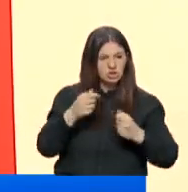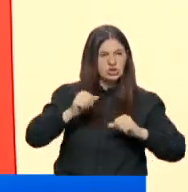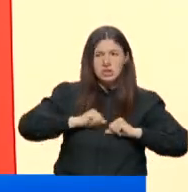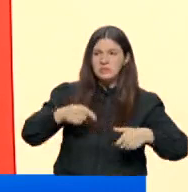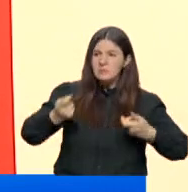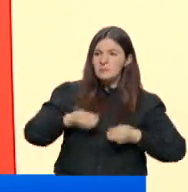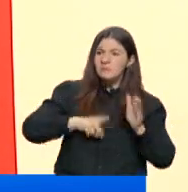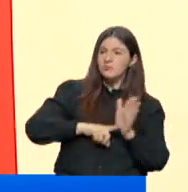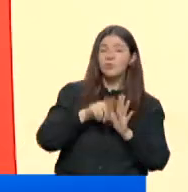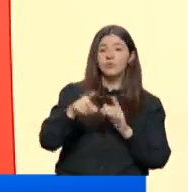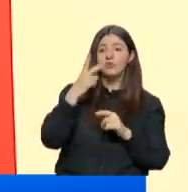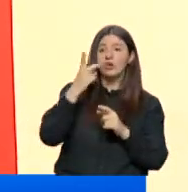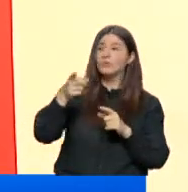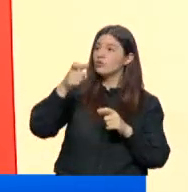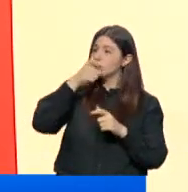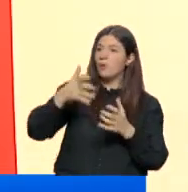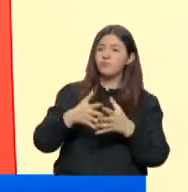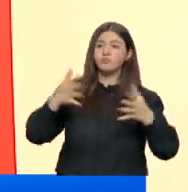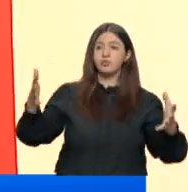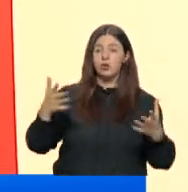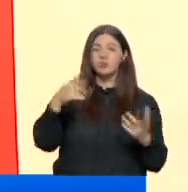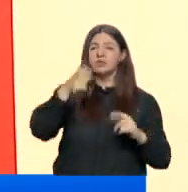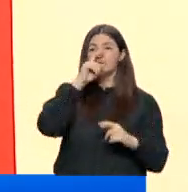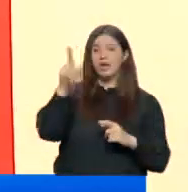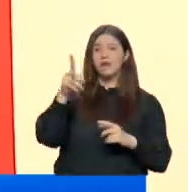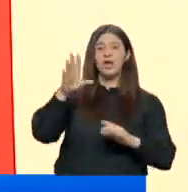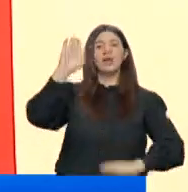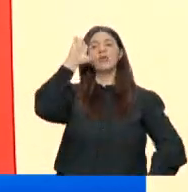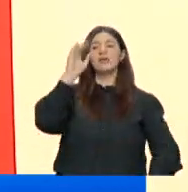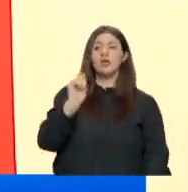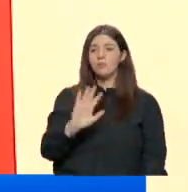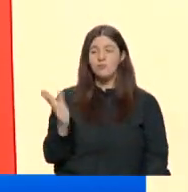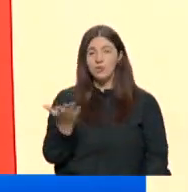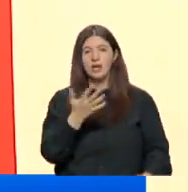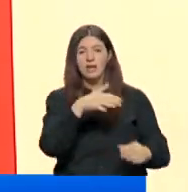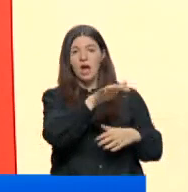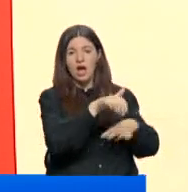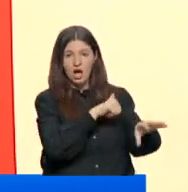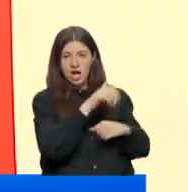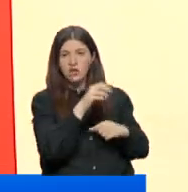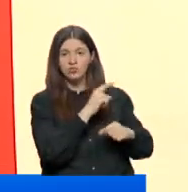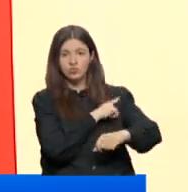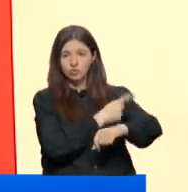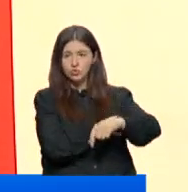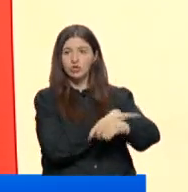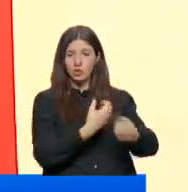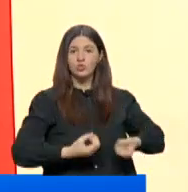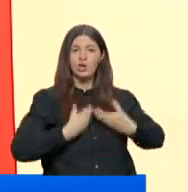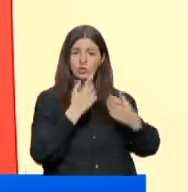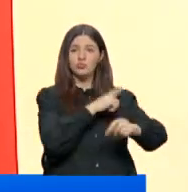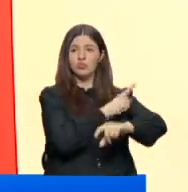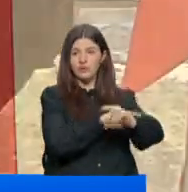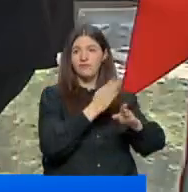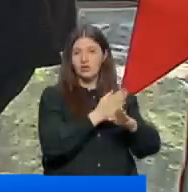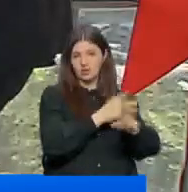didiniyorlar. Bunun sayesinde bu ülke büyüyor. Yani sarayda yatanlar büyütmüyor yani ki tüketim bu gücüyle de şimdi ve yine hepsini, üretim gücüyle de